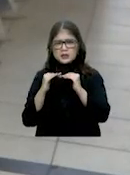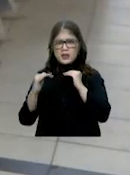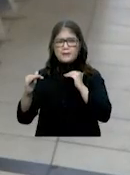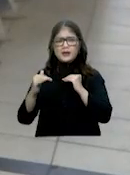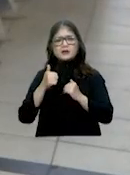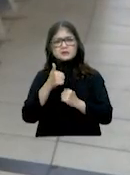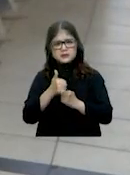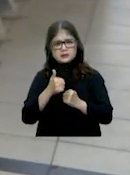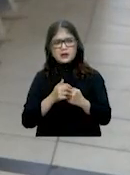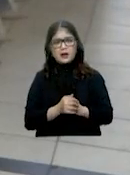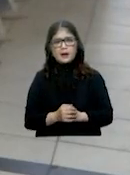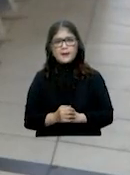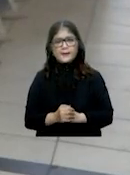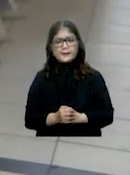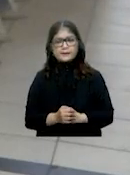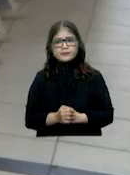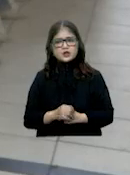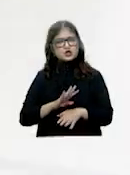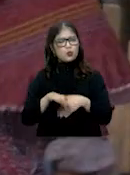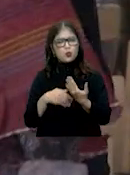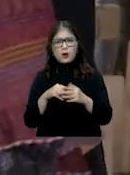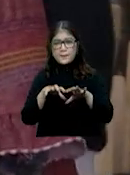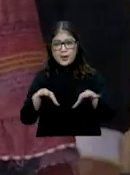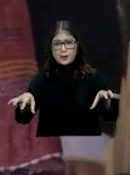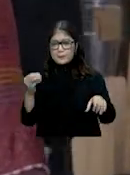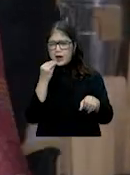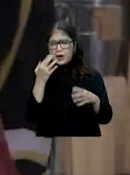harga beras harga pangan semuanya gitu